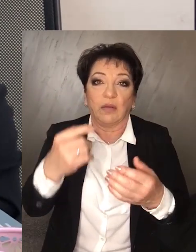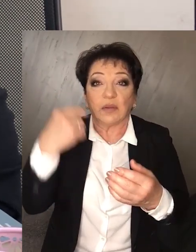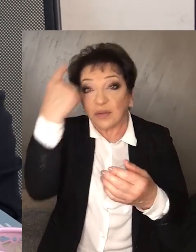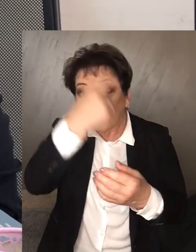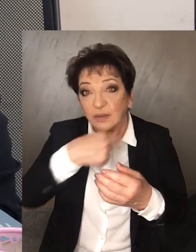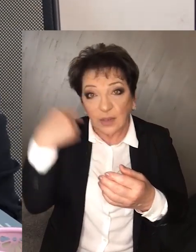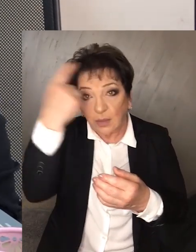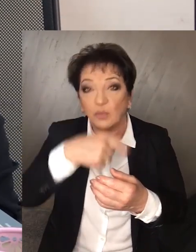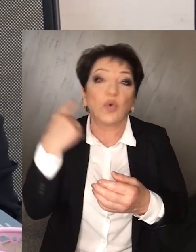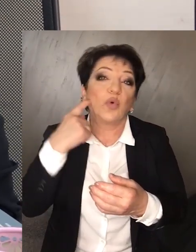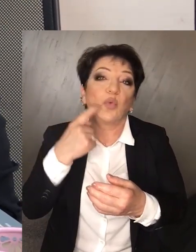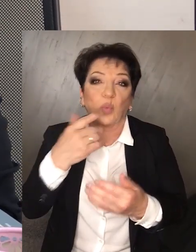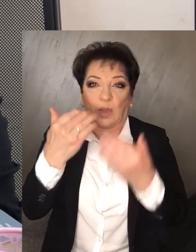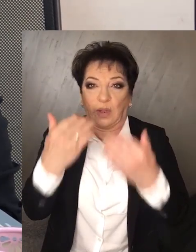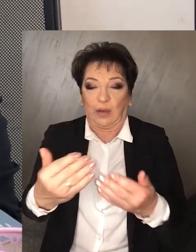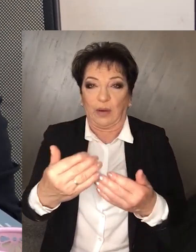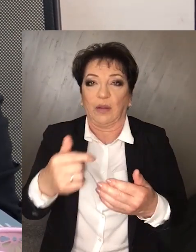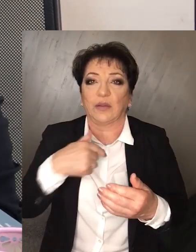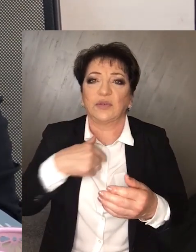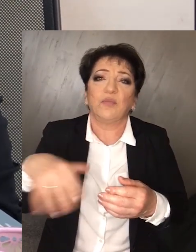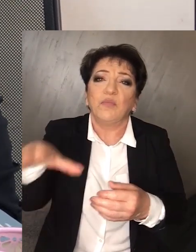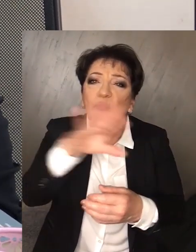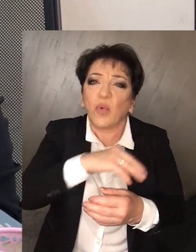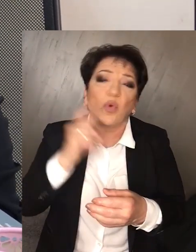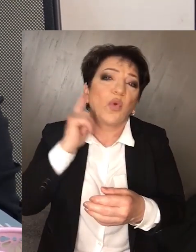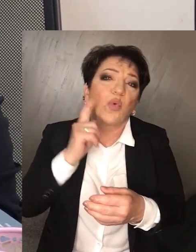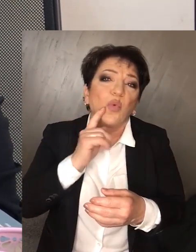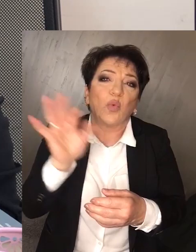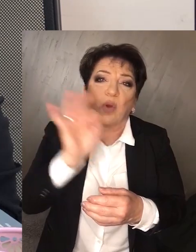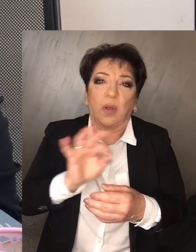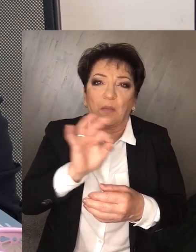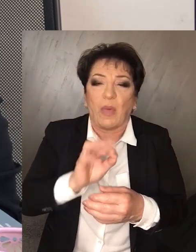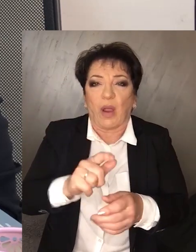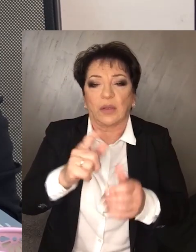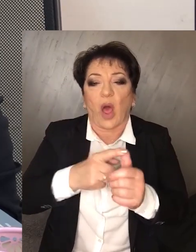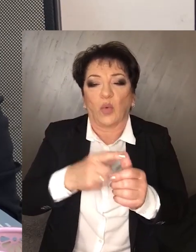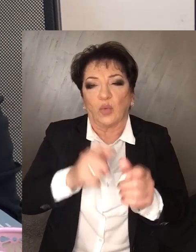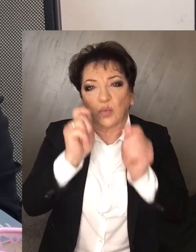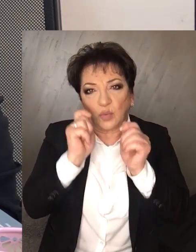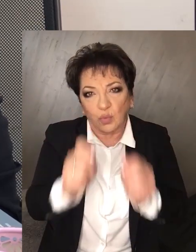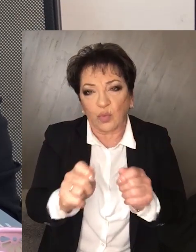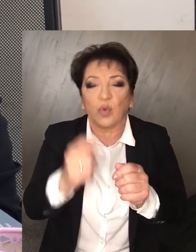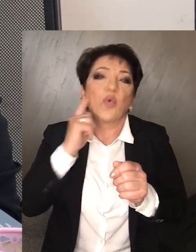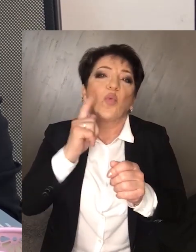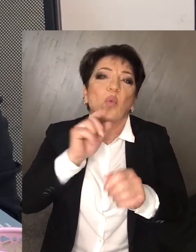գիտեք, ես խուլերի կարկառուն ներկայացուցիչն եմ, այն մարդն եմ, ով խուլերի